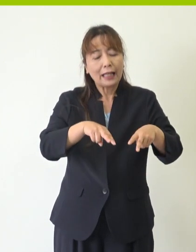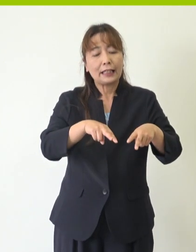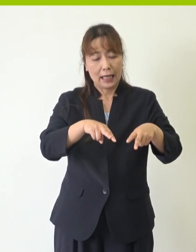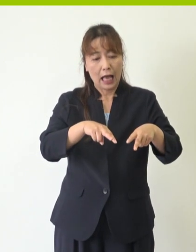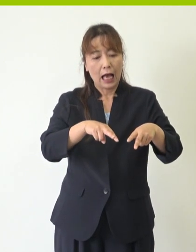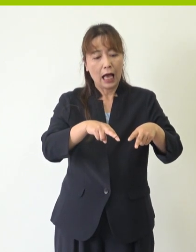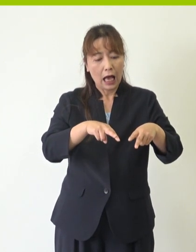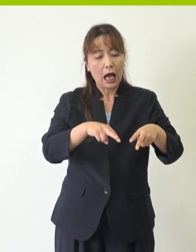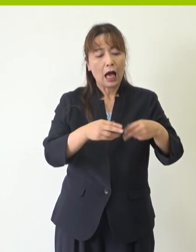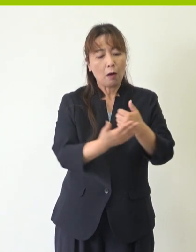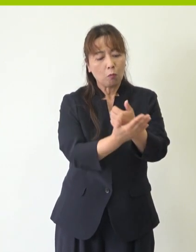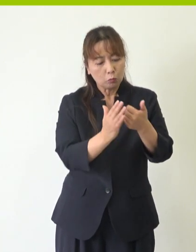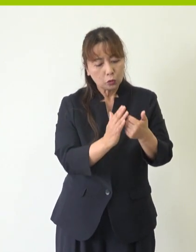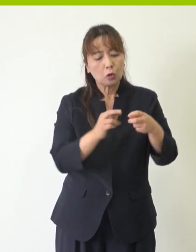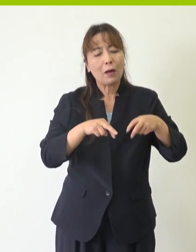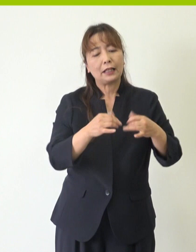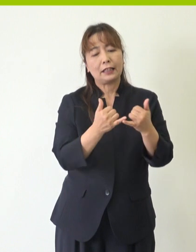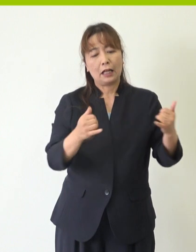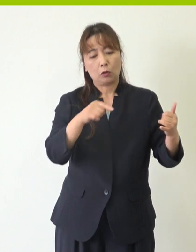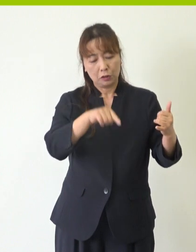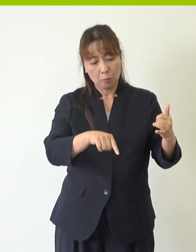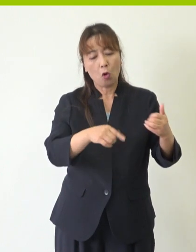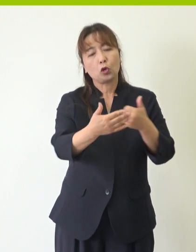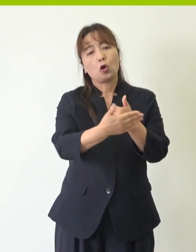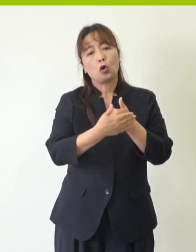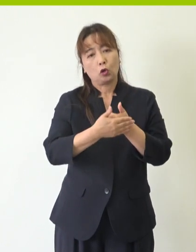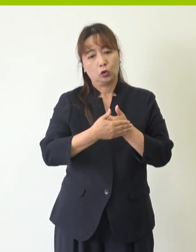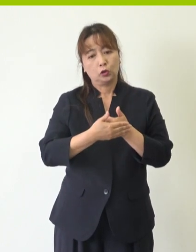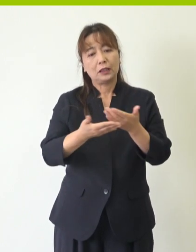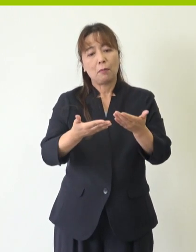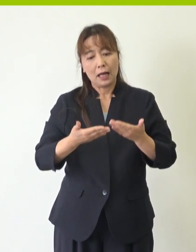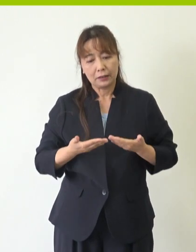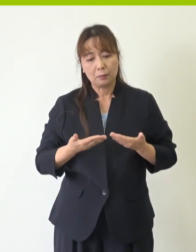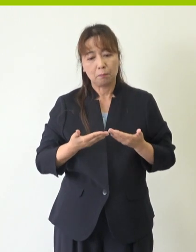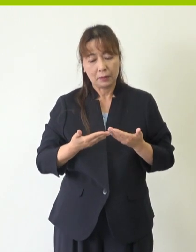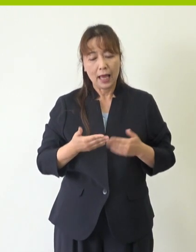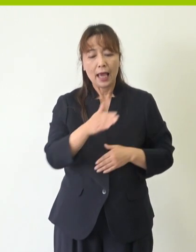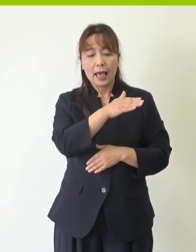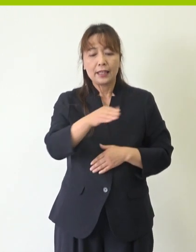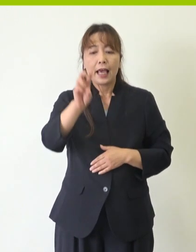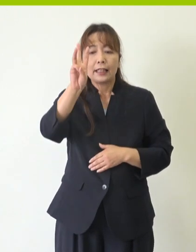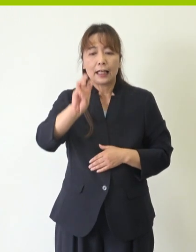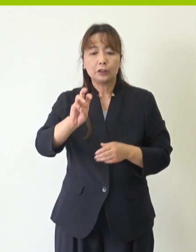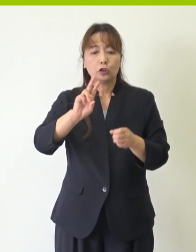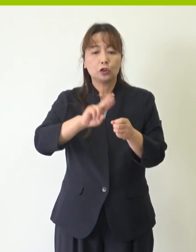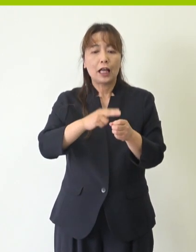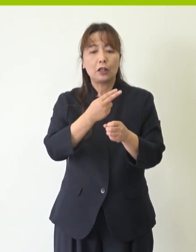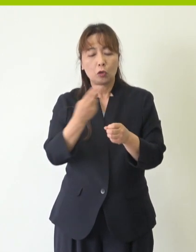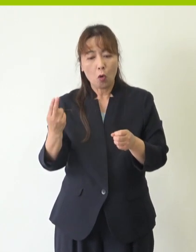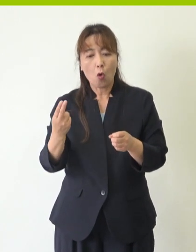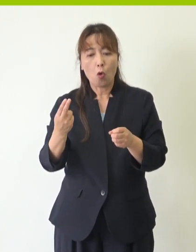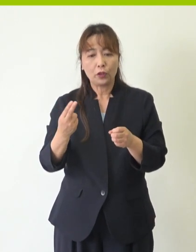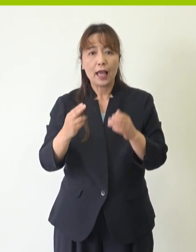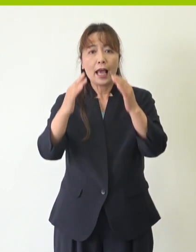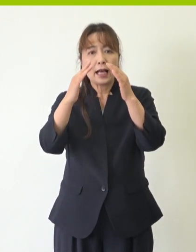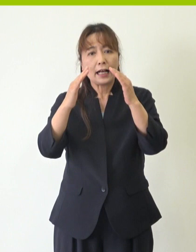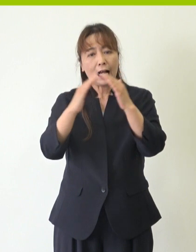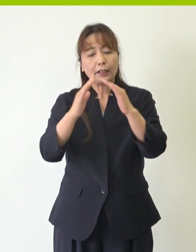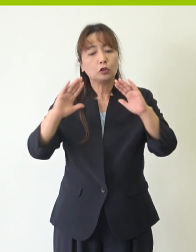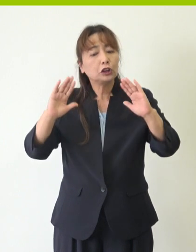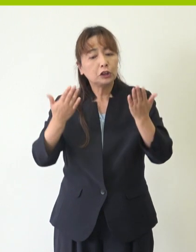大変ご協力をいただいておりますまた平成30年度からですね海の首位がいない猫への付利